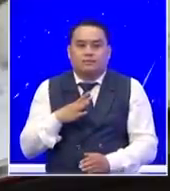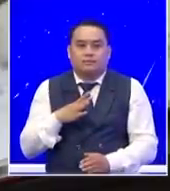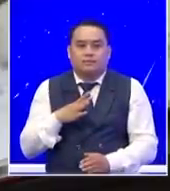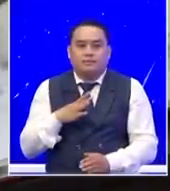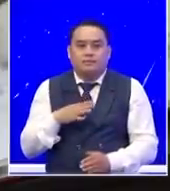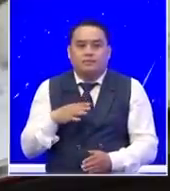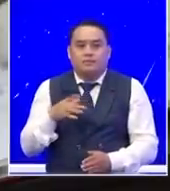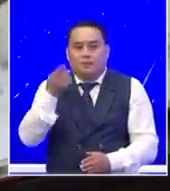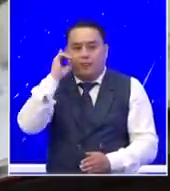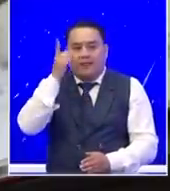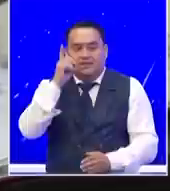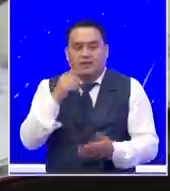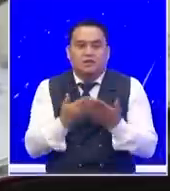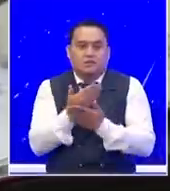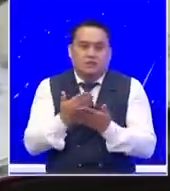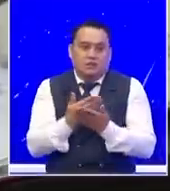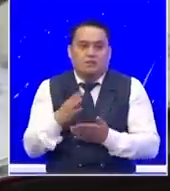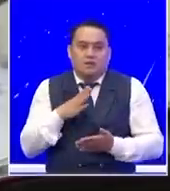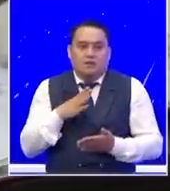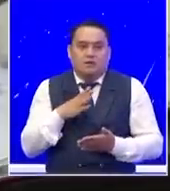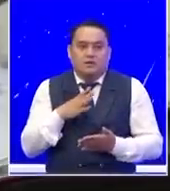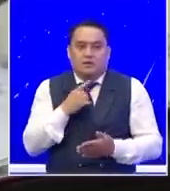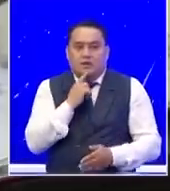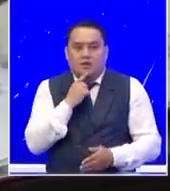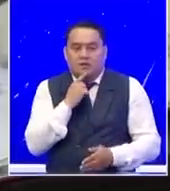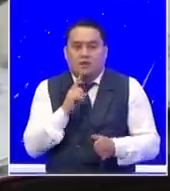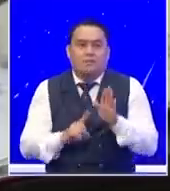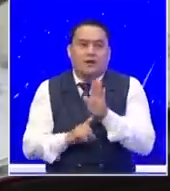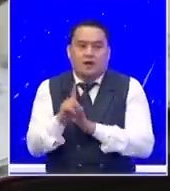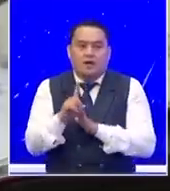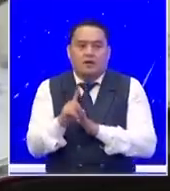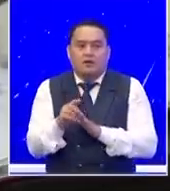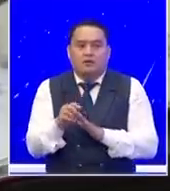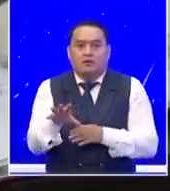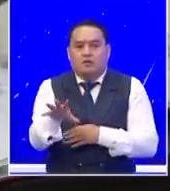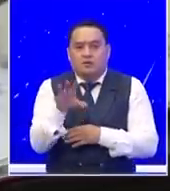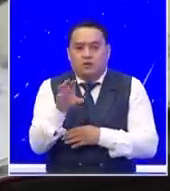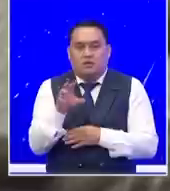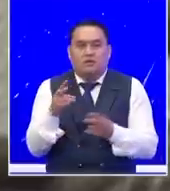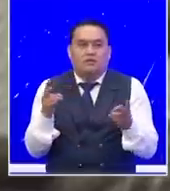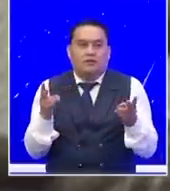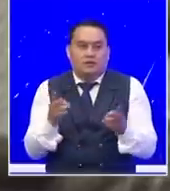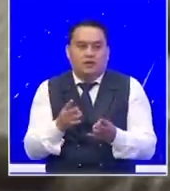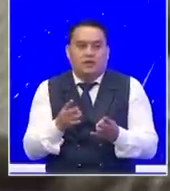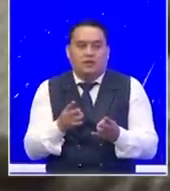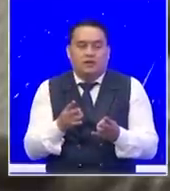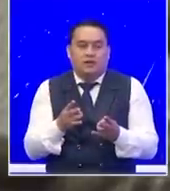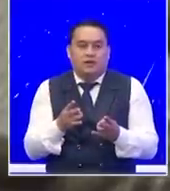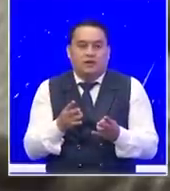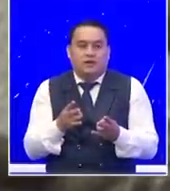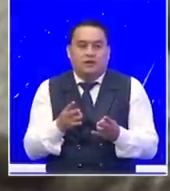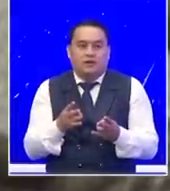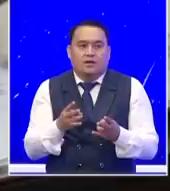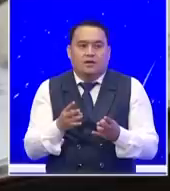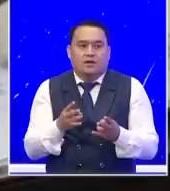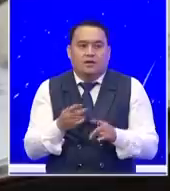Инстаграм дегенде саламды суреттерімді. Сосын оған қиыншылықтар басталды. Оған жақсы түсіретін телефон керек болды. Сосын